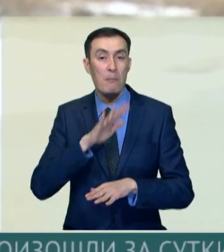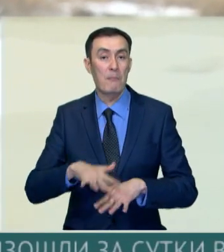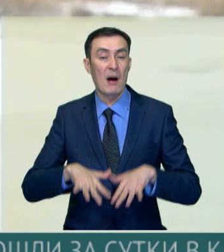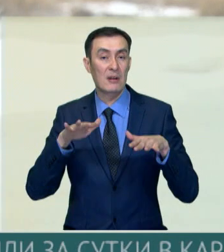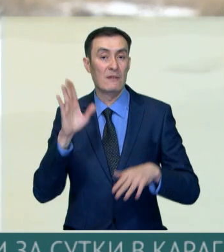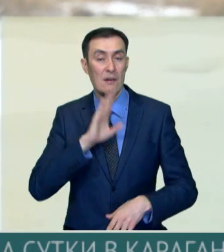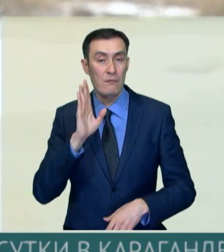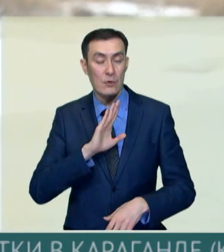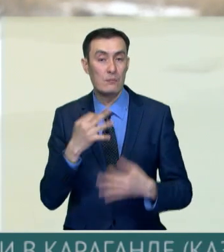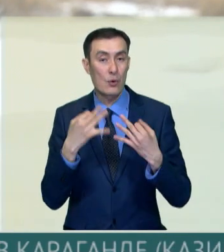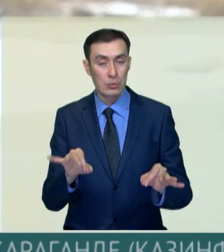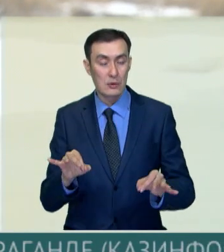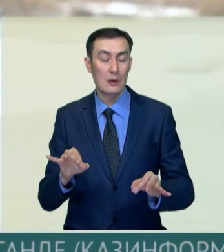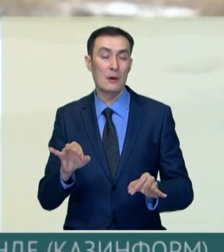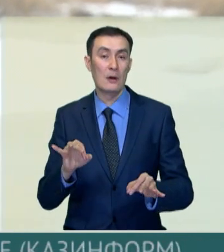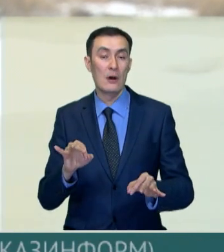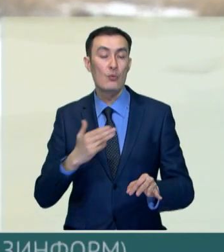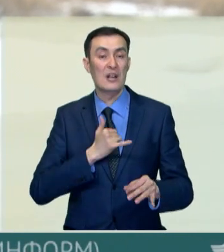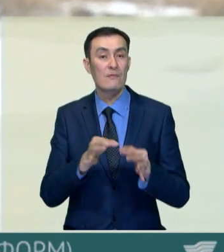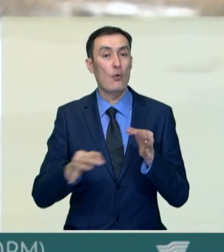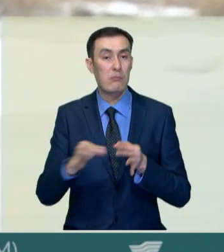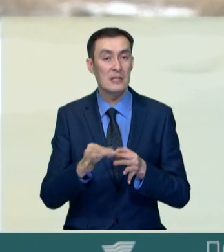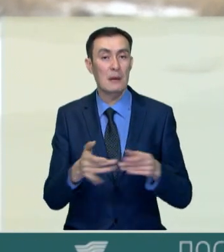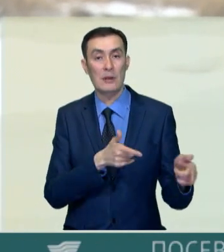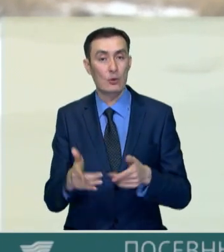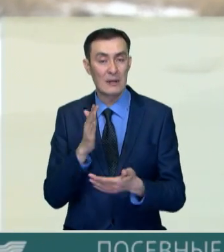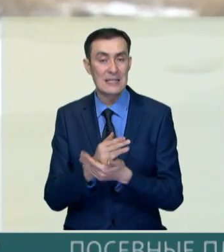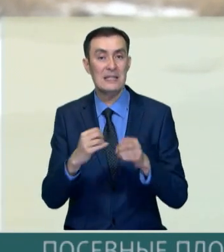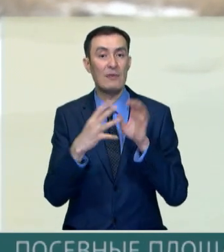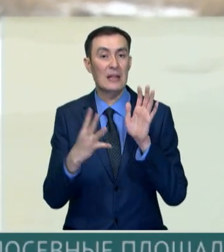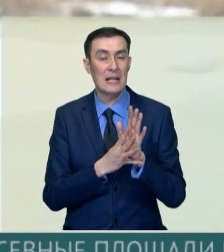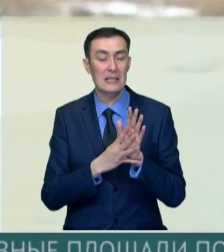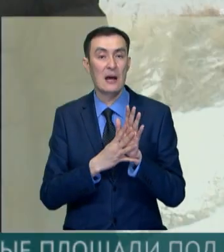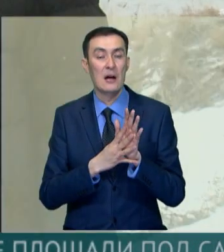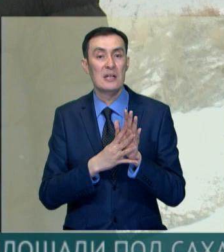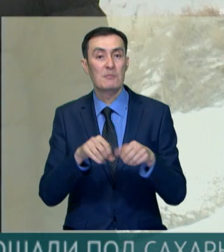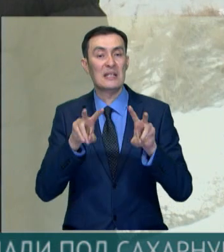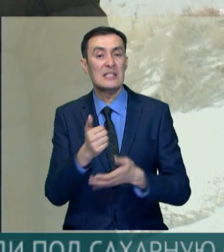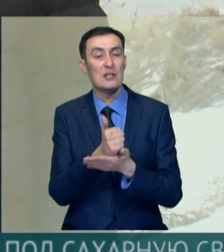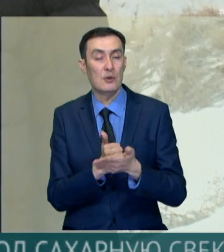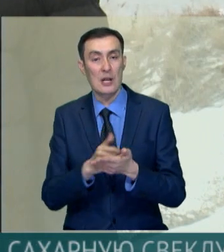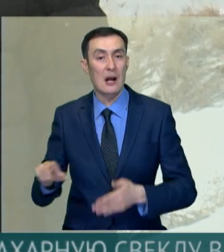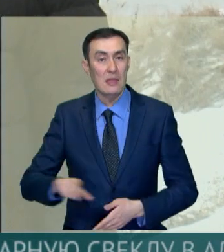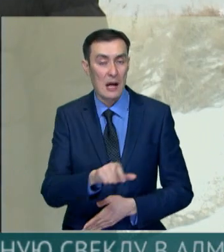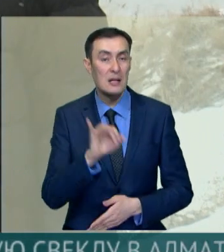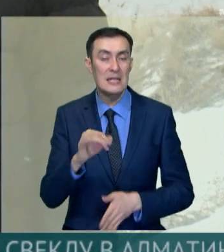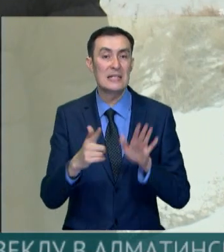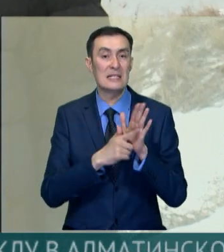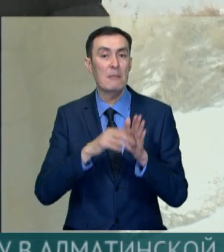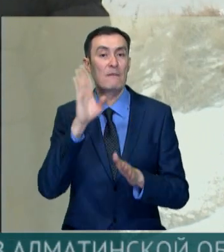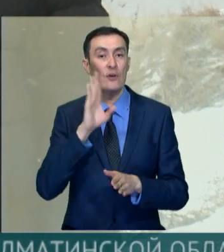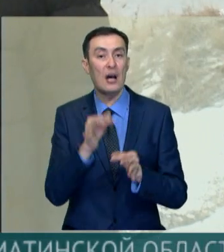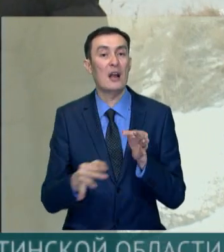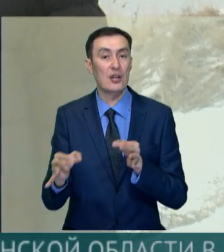паводковых вод в области подготовлены 19 магистральных каналов и также 7